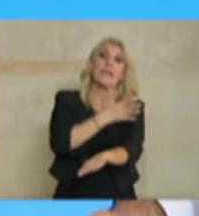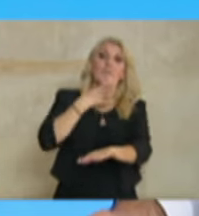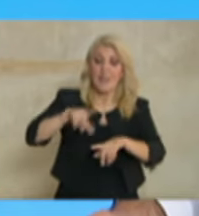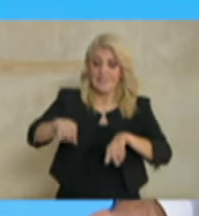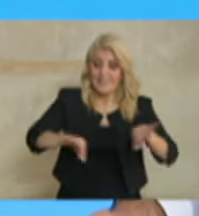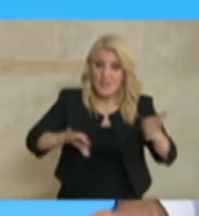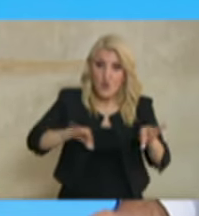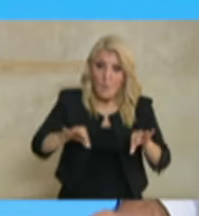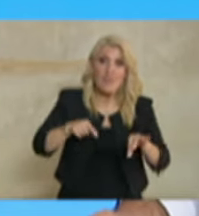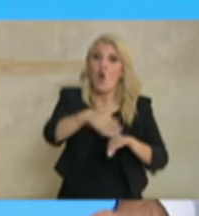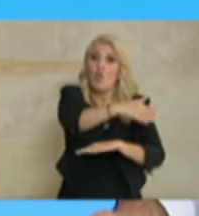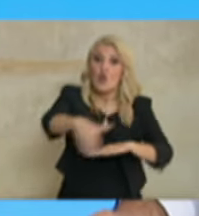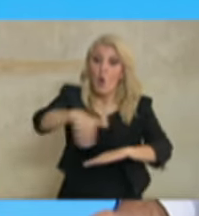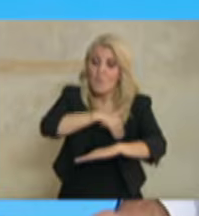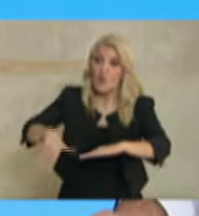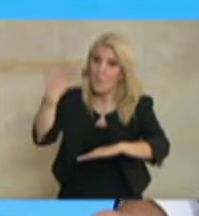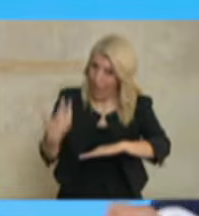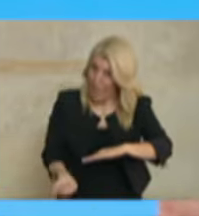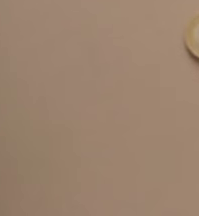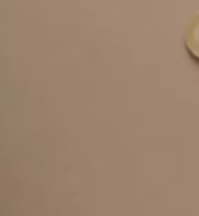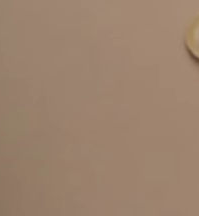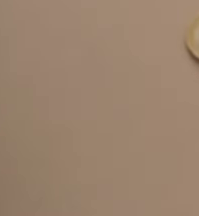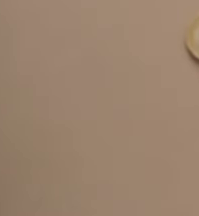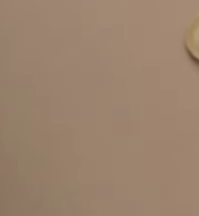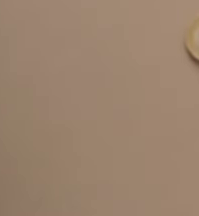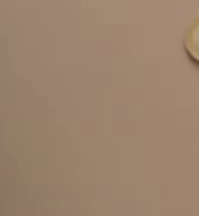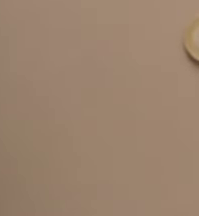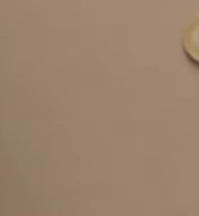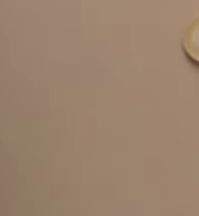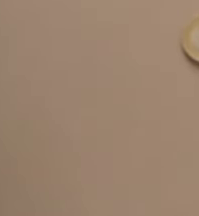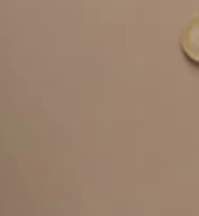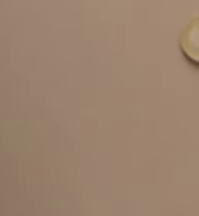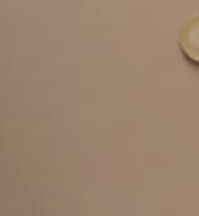εργοδοτικές εισφορές, ενώ επανέλαβε ότι θα συνεχίσει να είναι πάνω από το πρόβλημα της ακρίβειας.